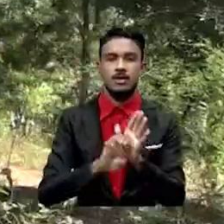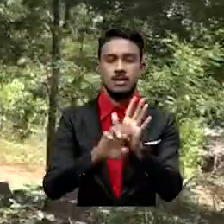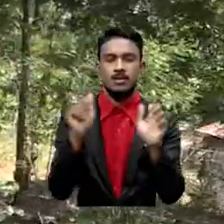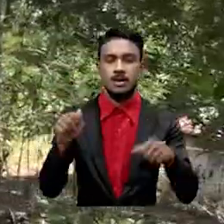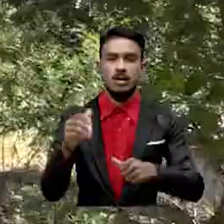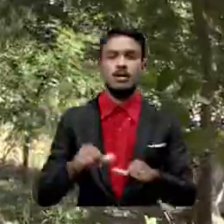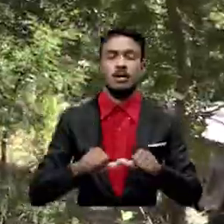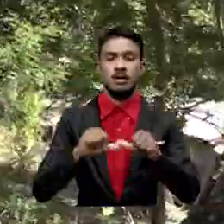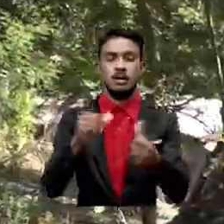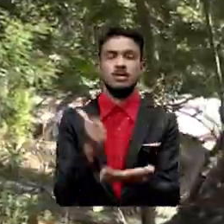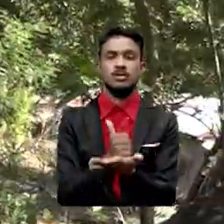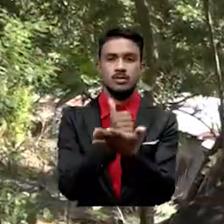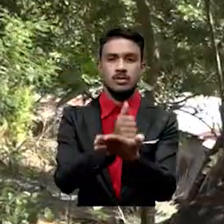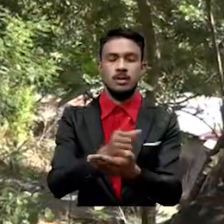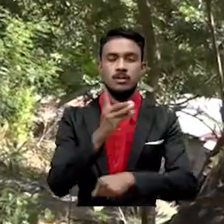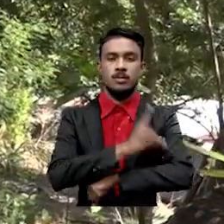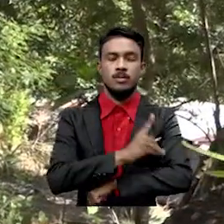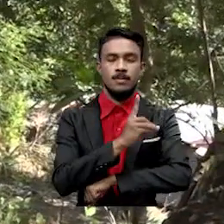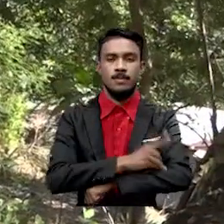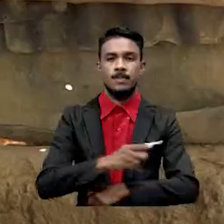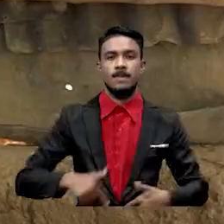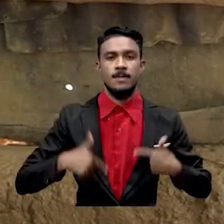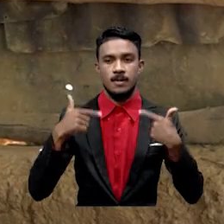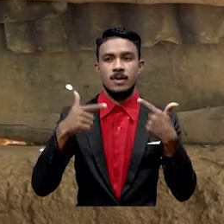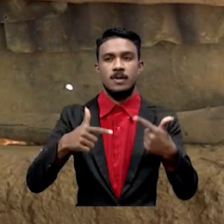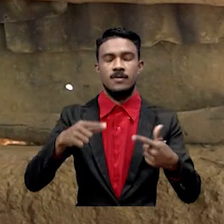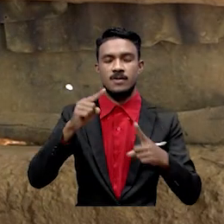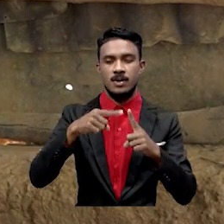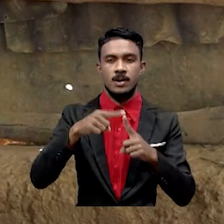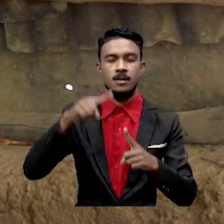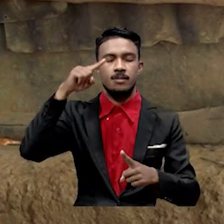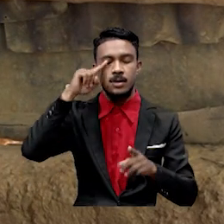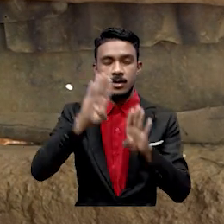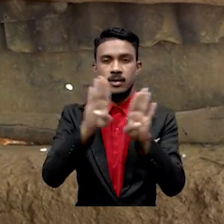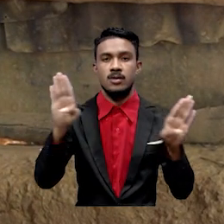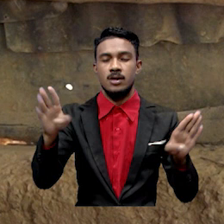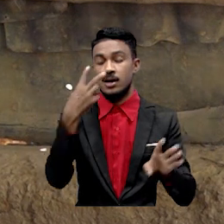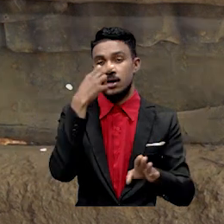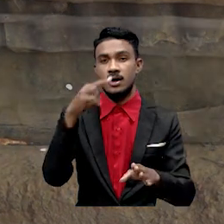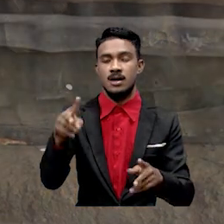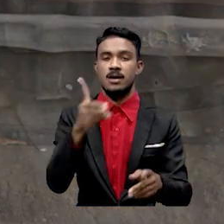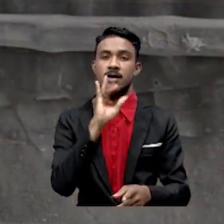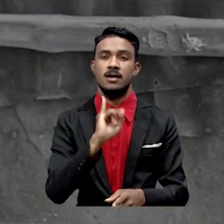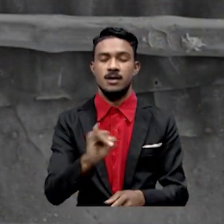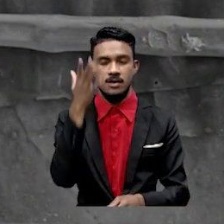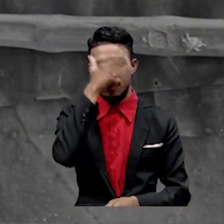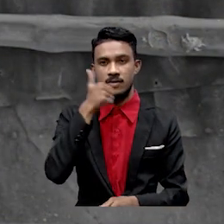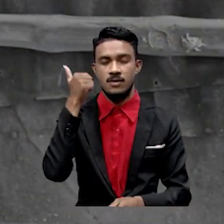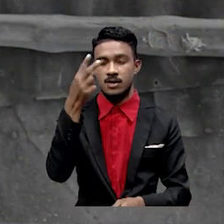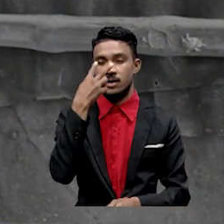sira ne moris lolorong. Banghira matan seloke no si harehetang sidade dili nye furak hateki husi